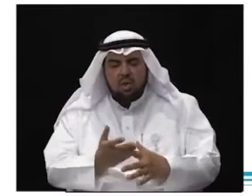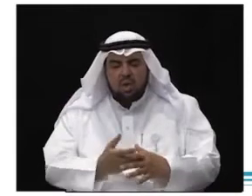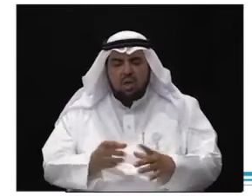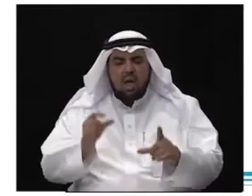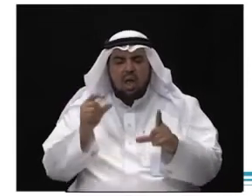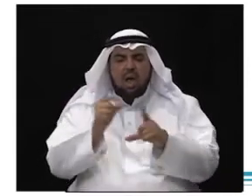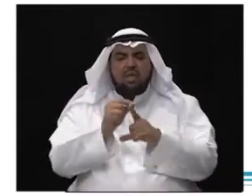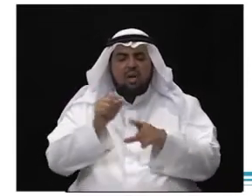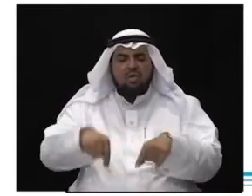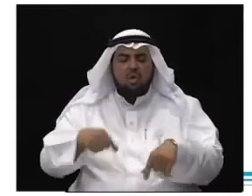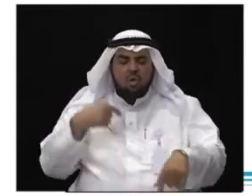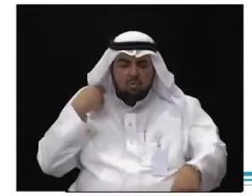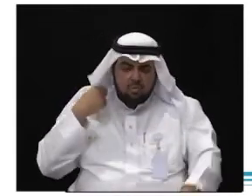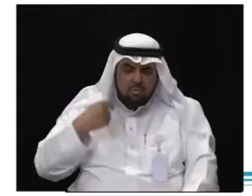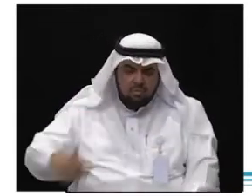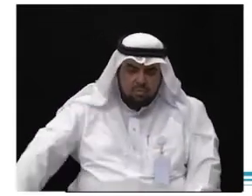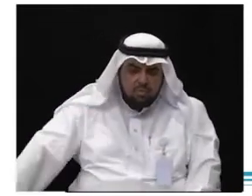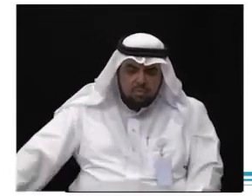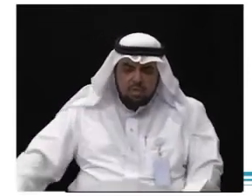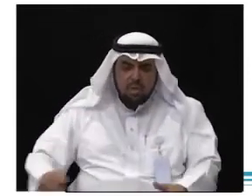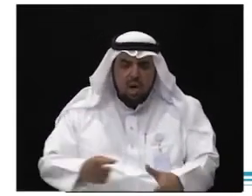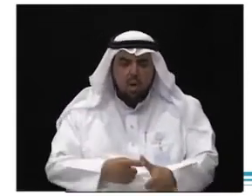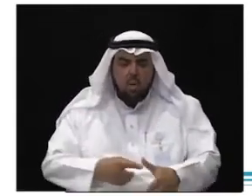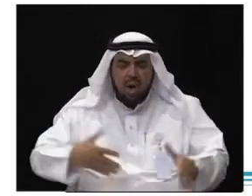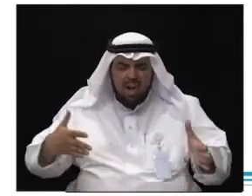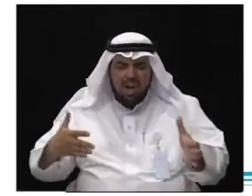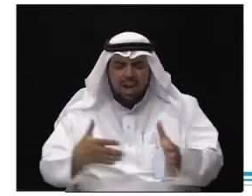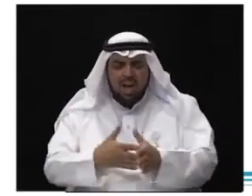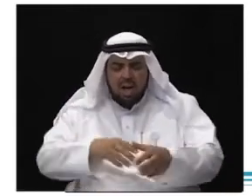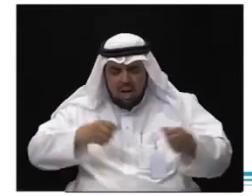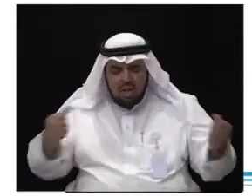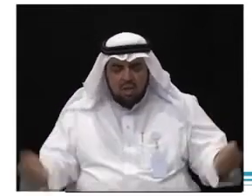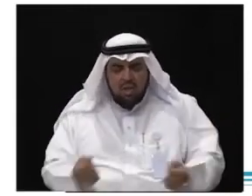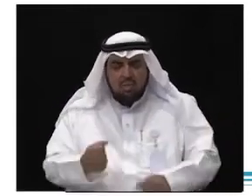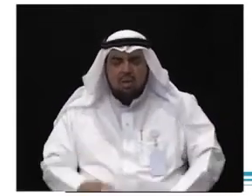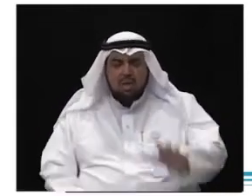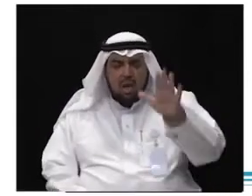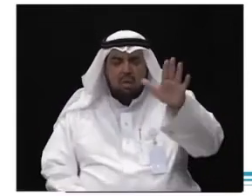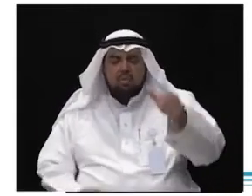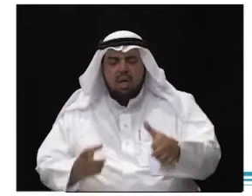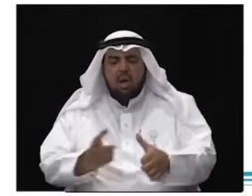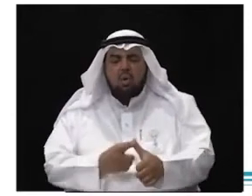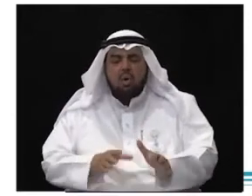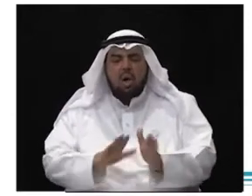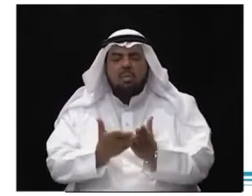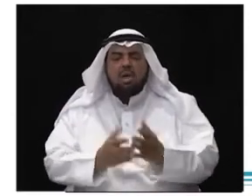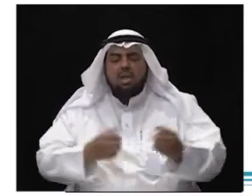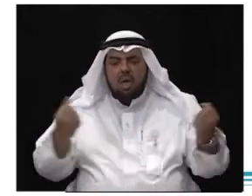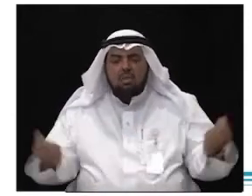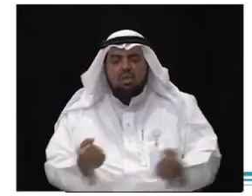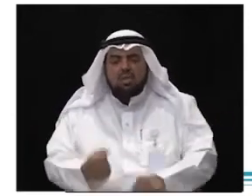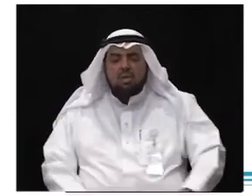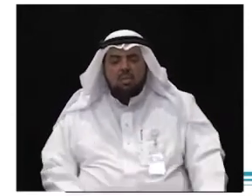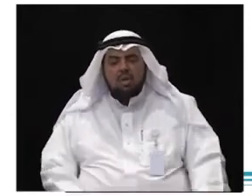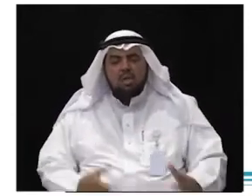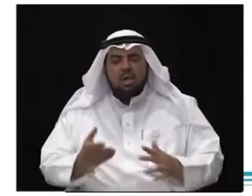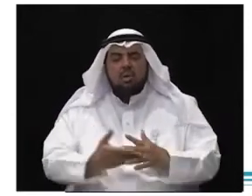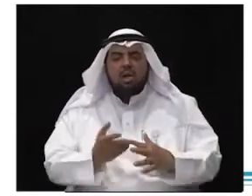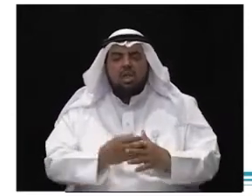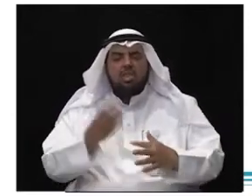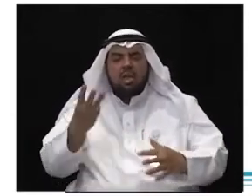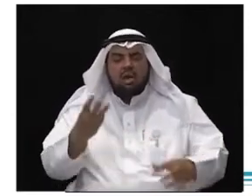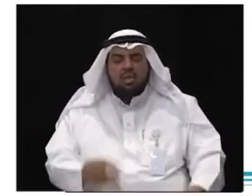أهدافنا لدرس اليوم هو إنهاء التدريبات الخمس الأولى من كتاب التدريبات الخاص بالوحدة